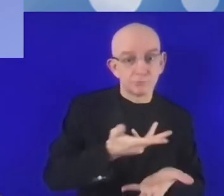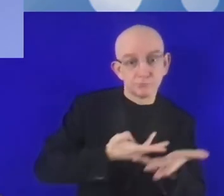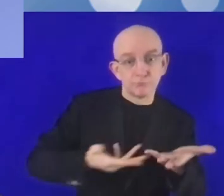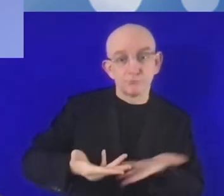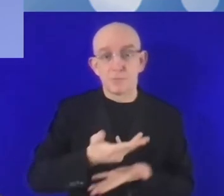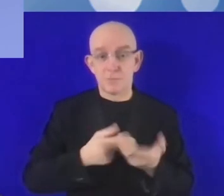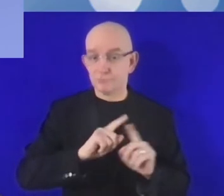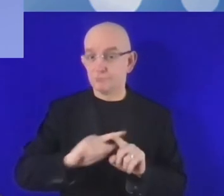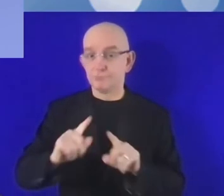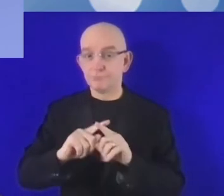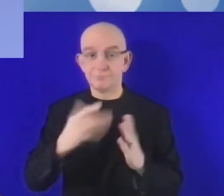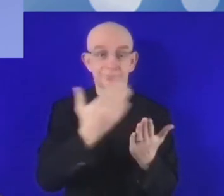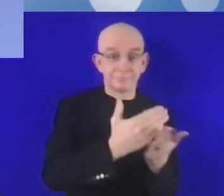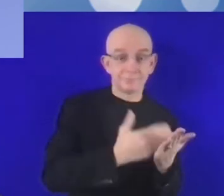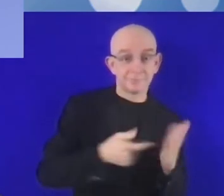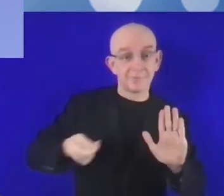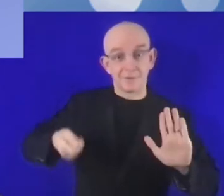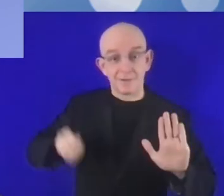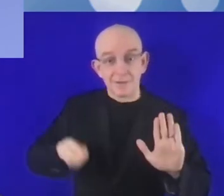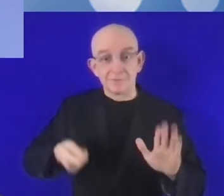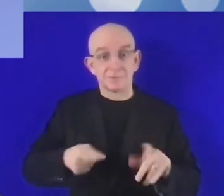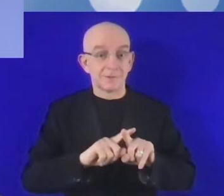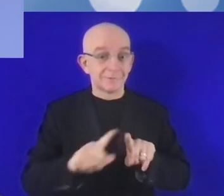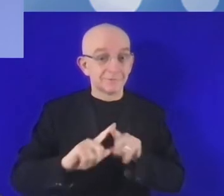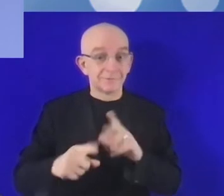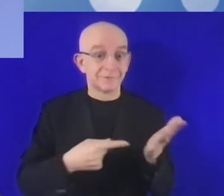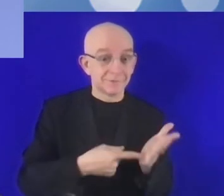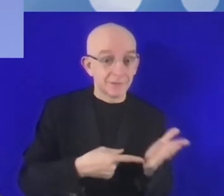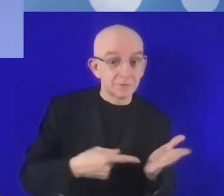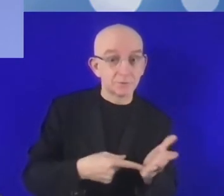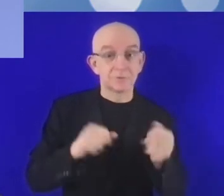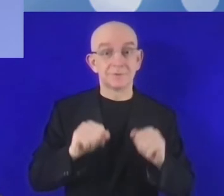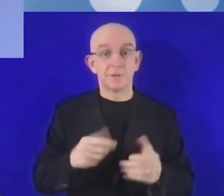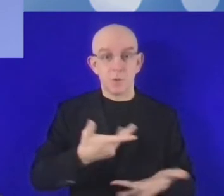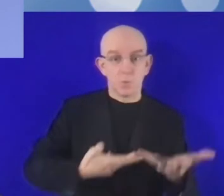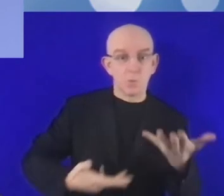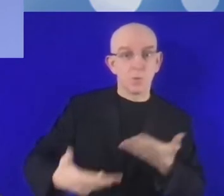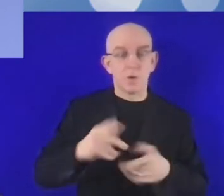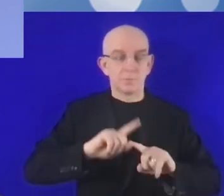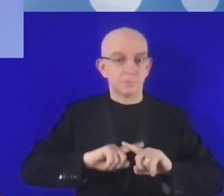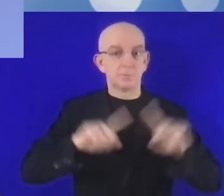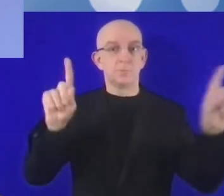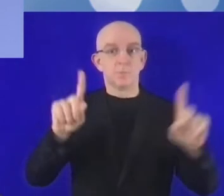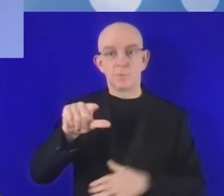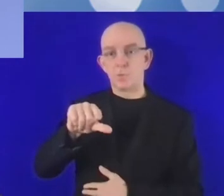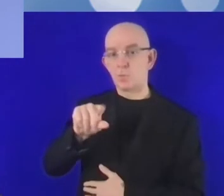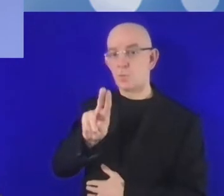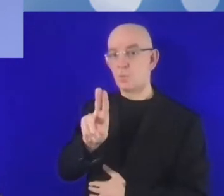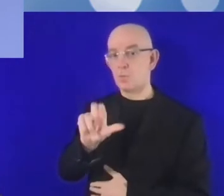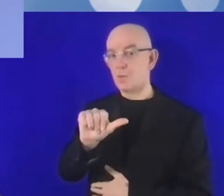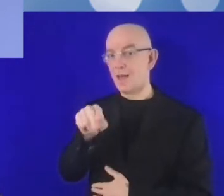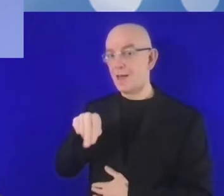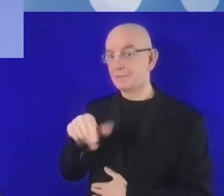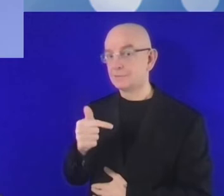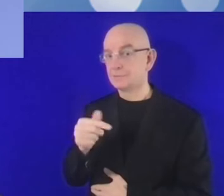cadre juridique, nous parlerons technologie et nous parlerons des technologies, des techniques d'aujourd'hui, mais aussi